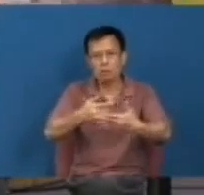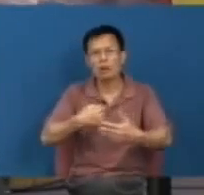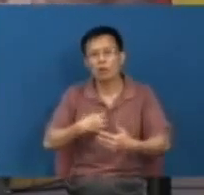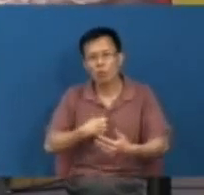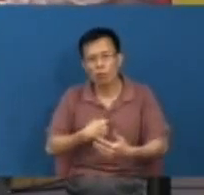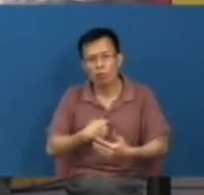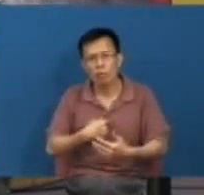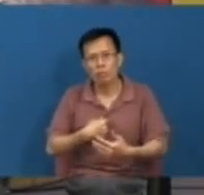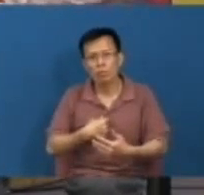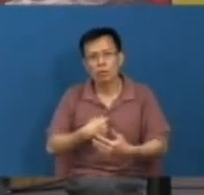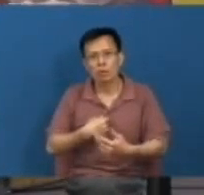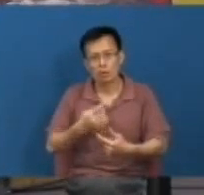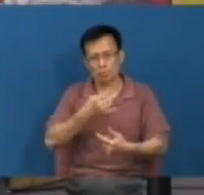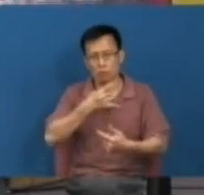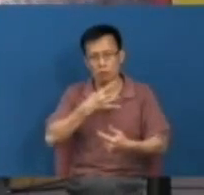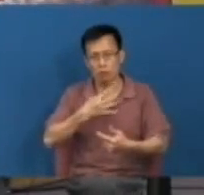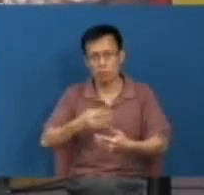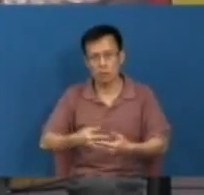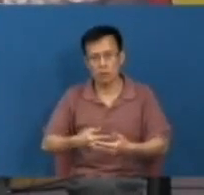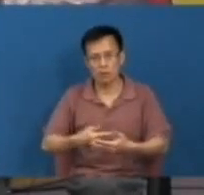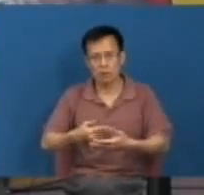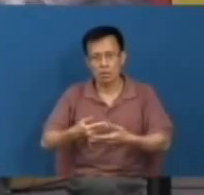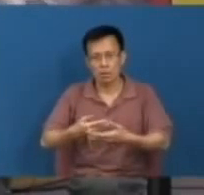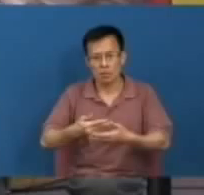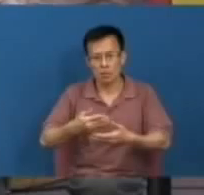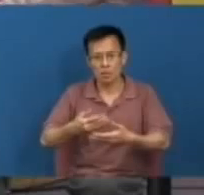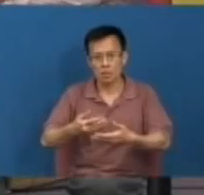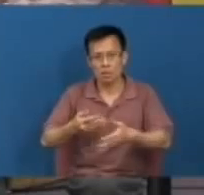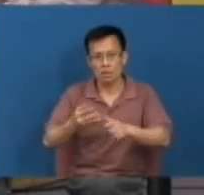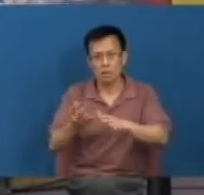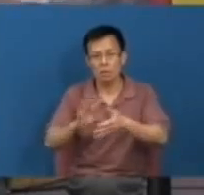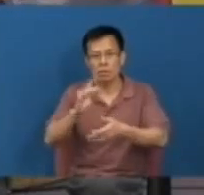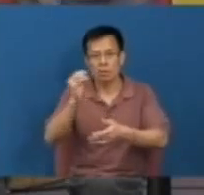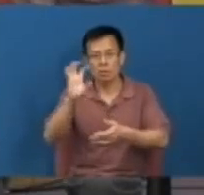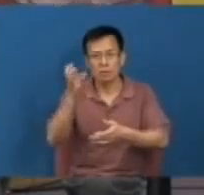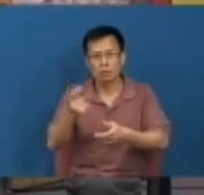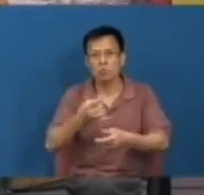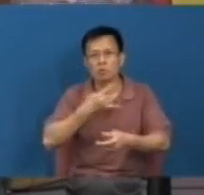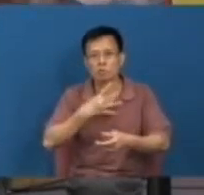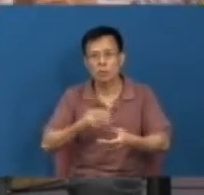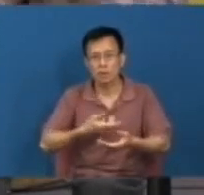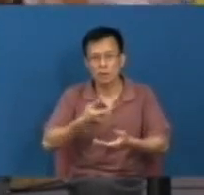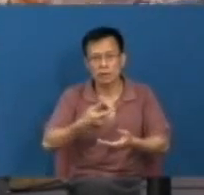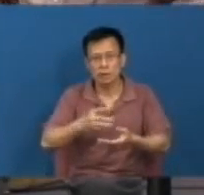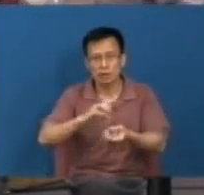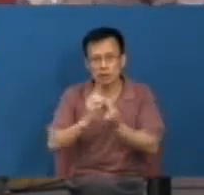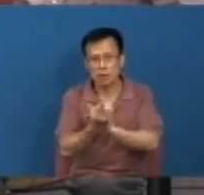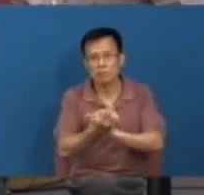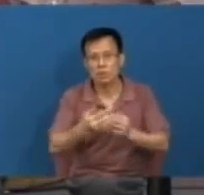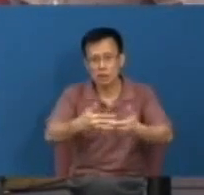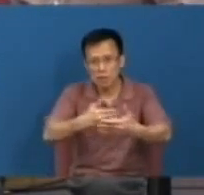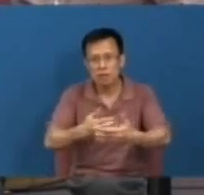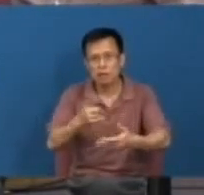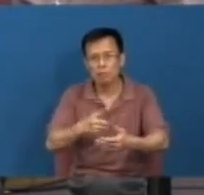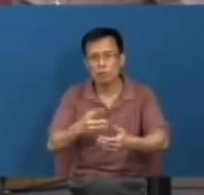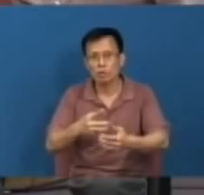咁你點可以咧？喺未曾交收呢個手續之前，或者未得業主同意之前咧，你已經係強搶人哋嘅應有嘅錢咧？ 所以我咪話，